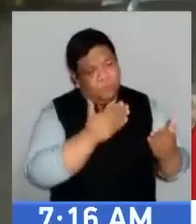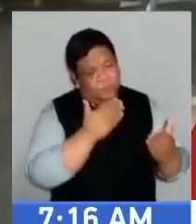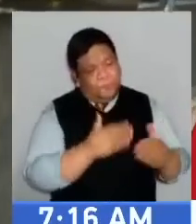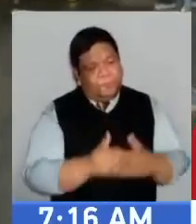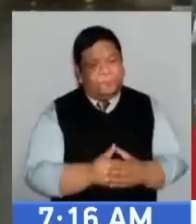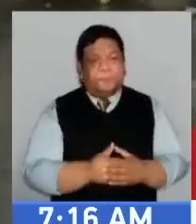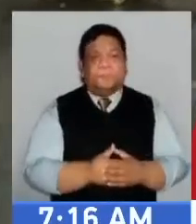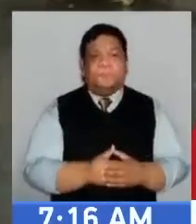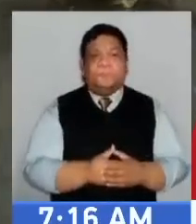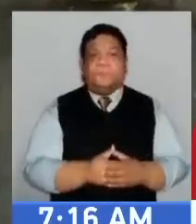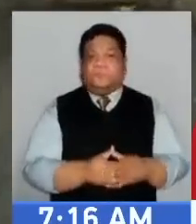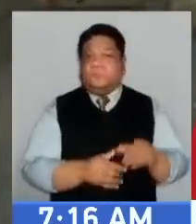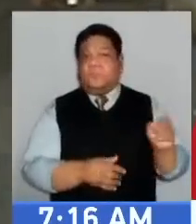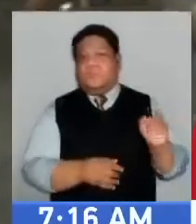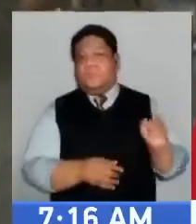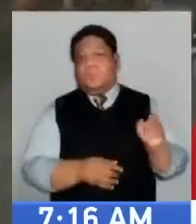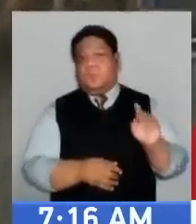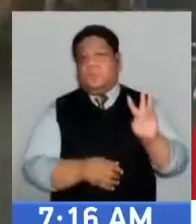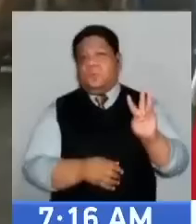si Tatay